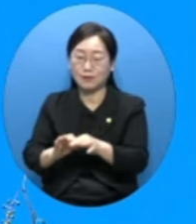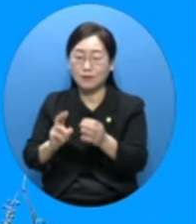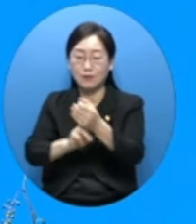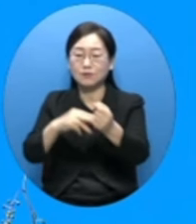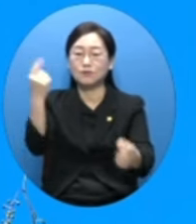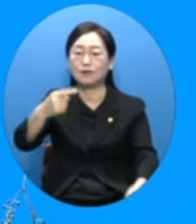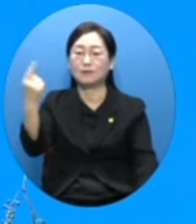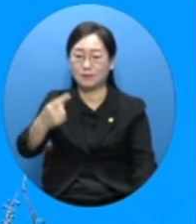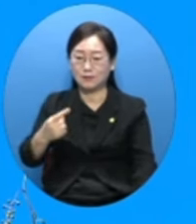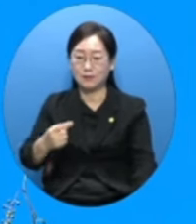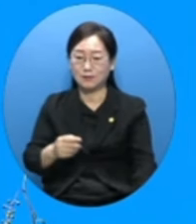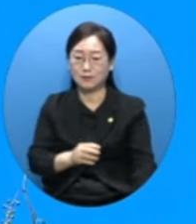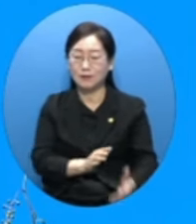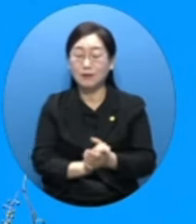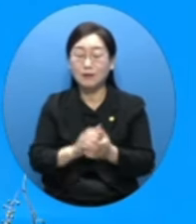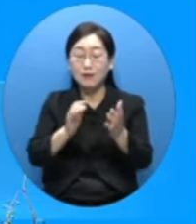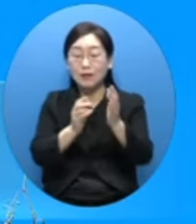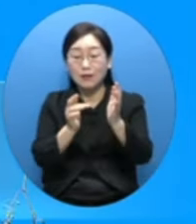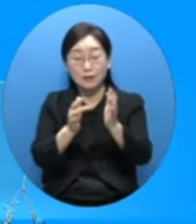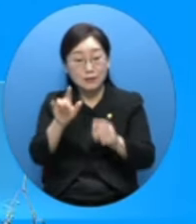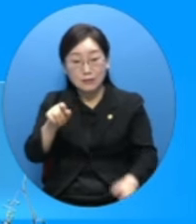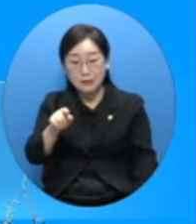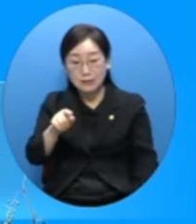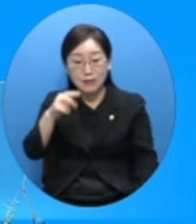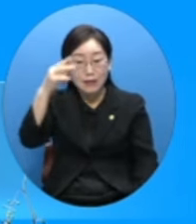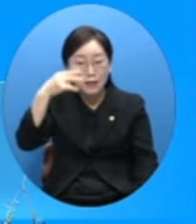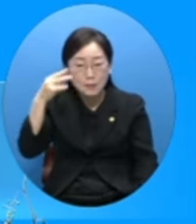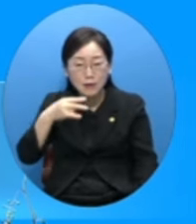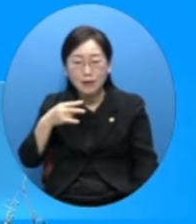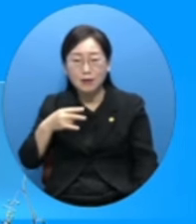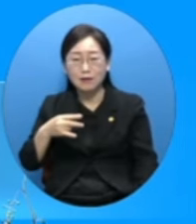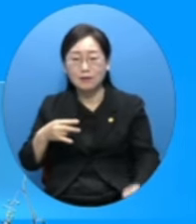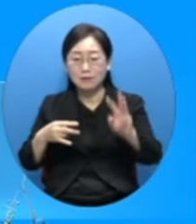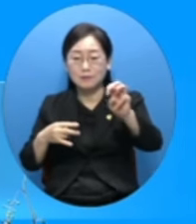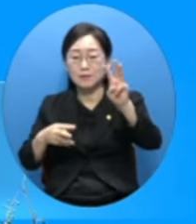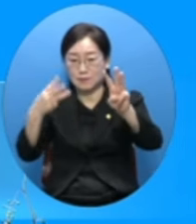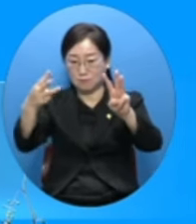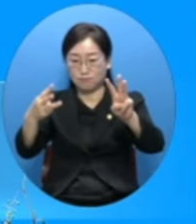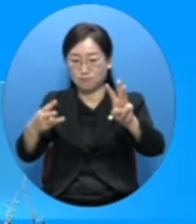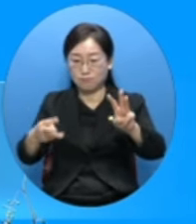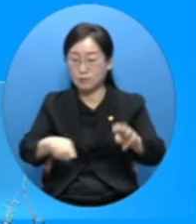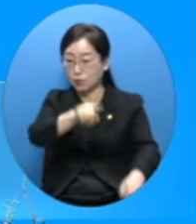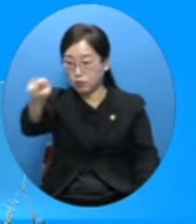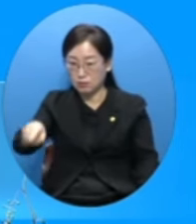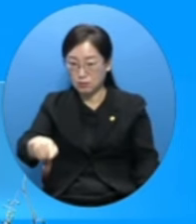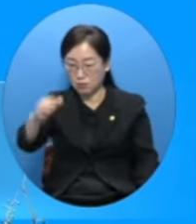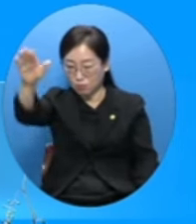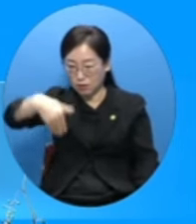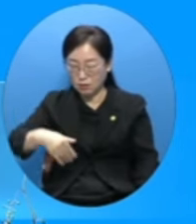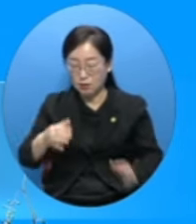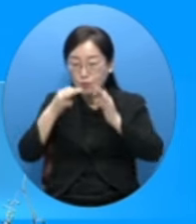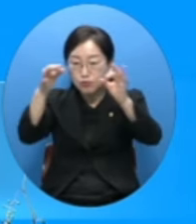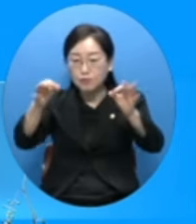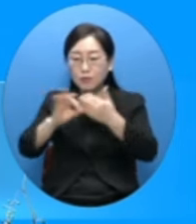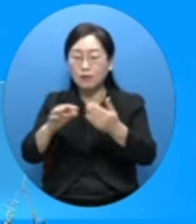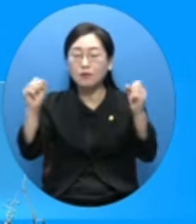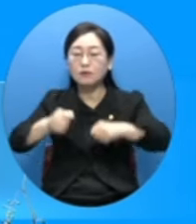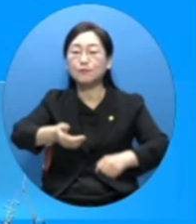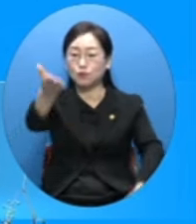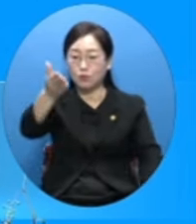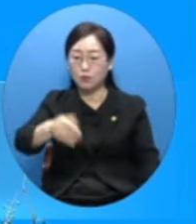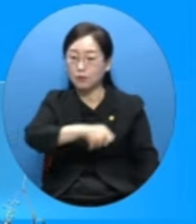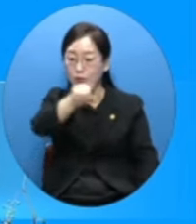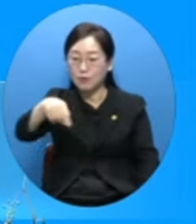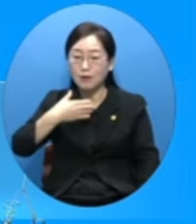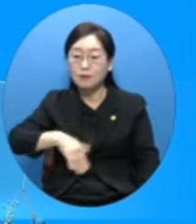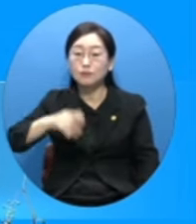일어나는 것입니다. 예레미야 34장 3절을 말씀합니다. 너는 내게 부르짖어라 내가 내게 응답하였고 내가 알지 못하는